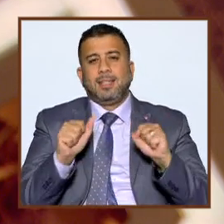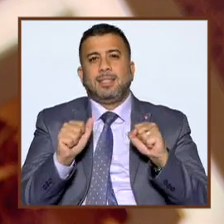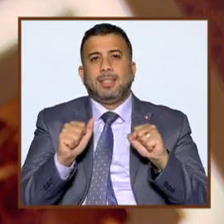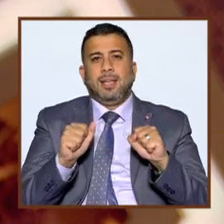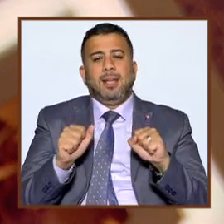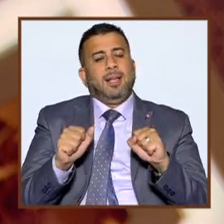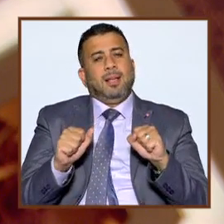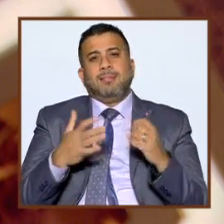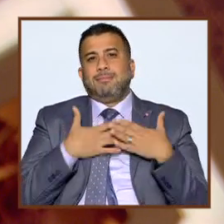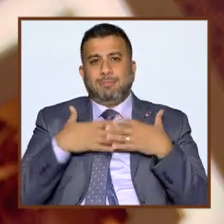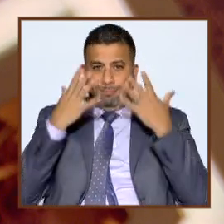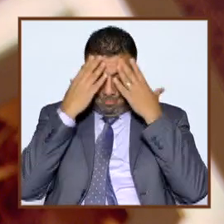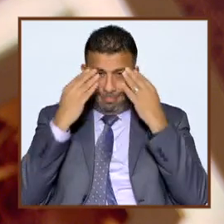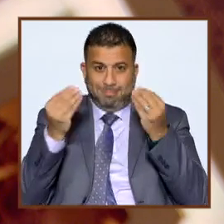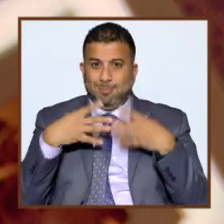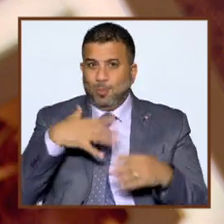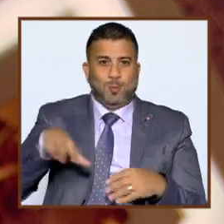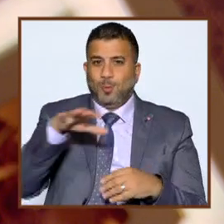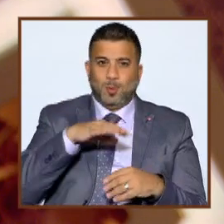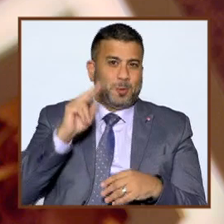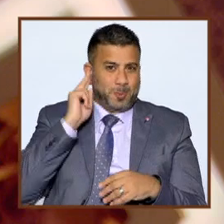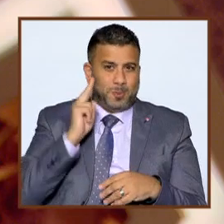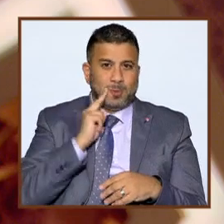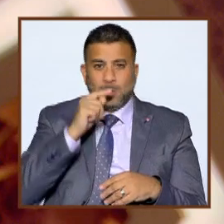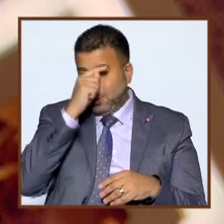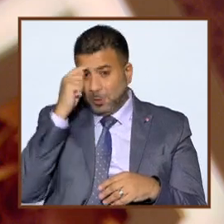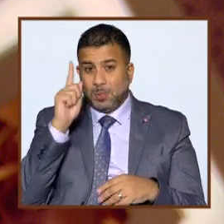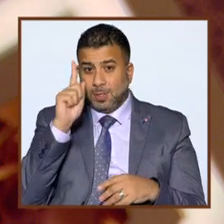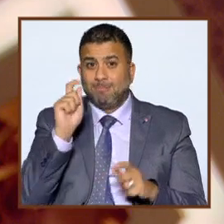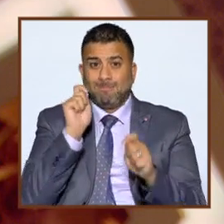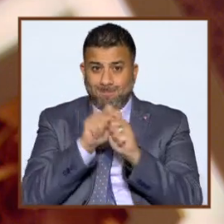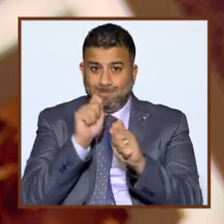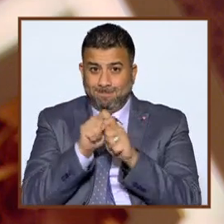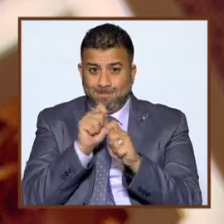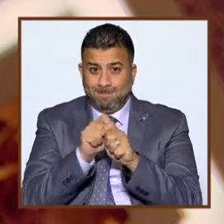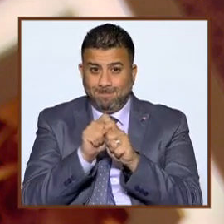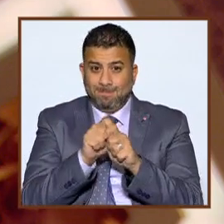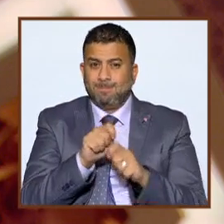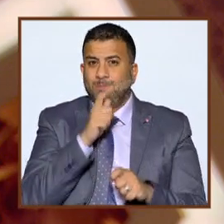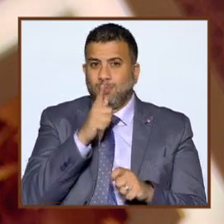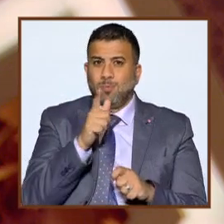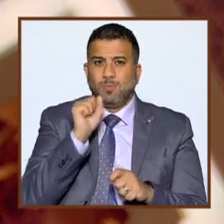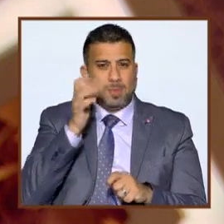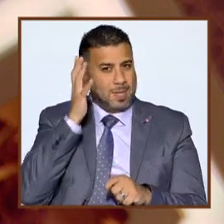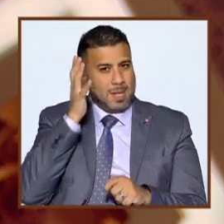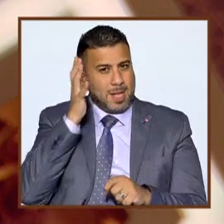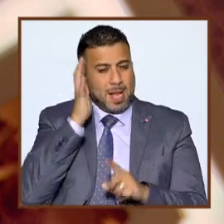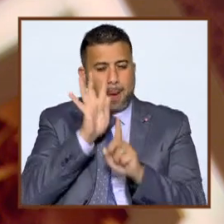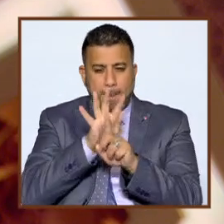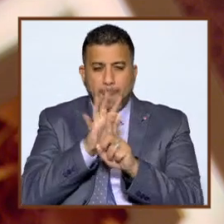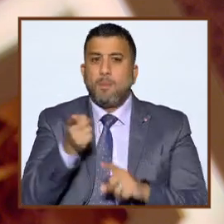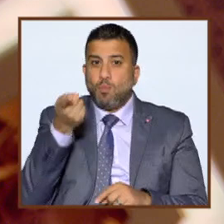لأن وقت البرنامج أنت يا أبو محمد، وطبعا أن طلبت نصيحة يعني فيما يتعلق بمسائل الأئمة